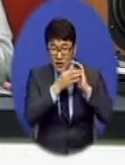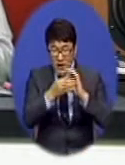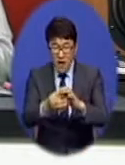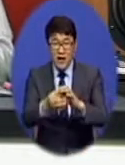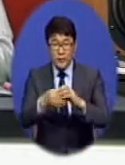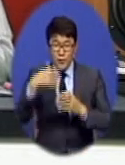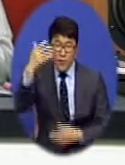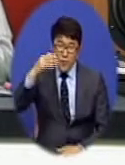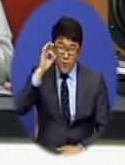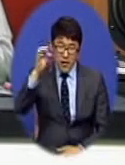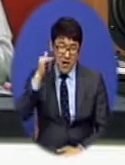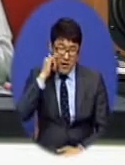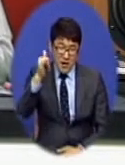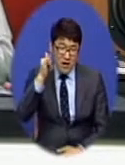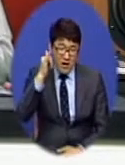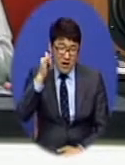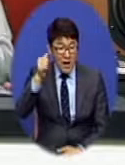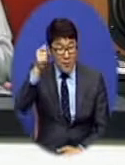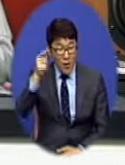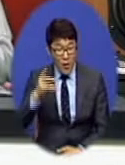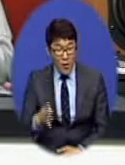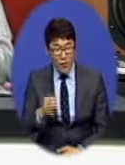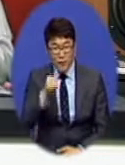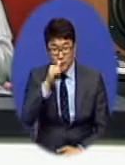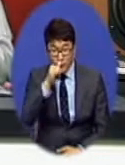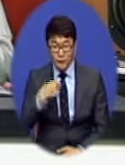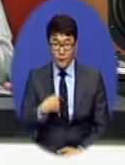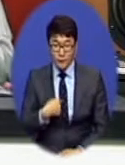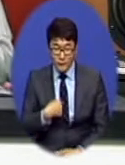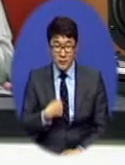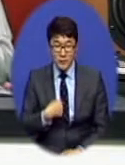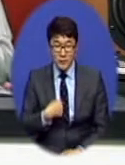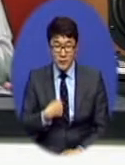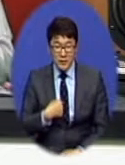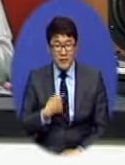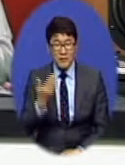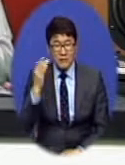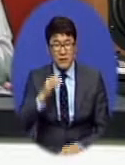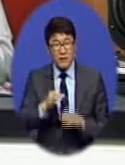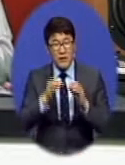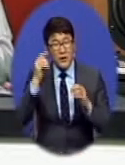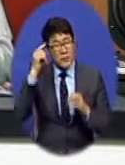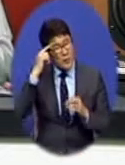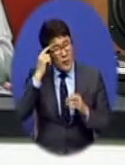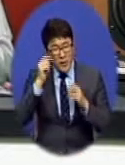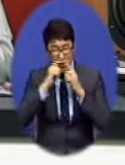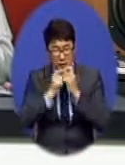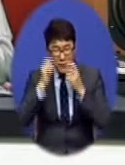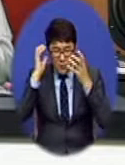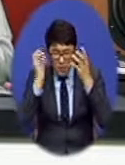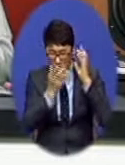이용을 했거든요. 네네. 아, 그리고 참여도 몇 번을 하셨어요. 했고. 네. 근데 이제 한동안 이제 머리가 복잡해서